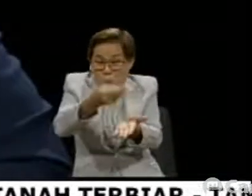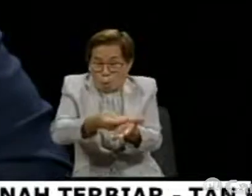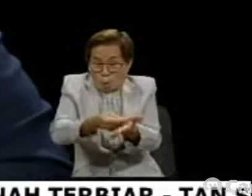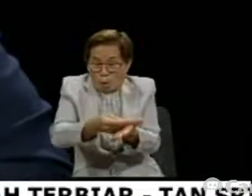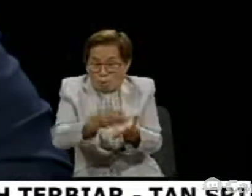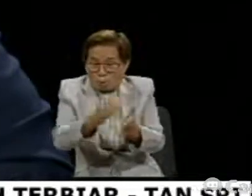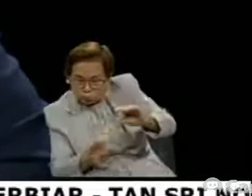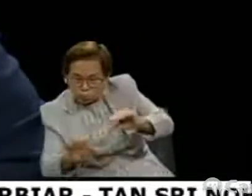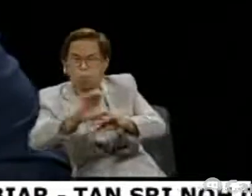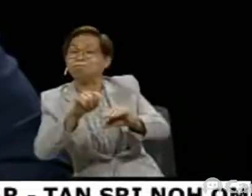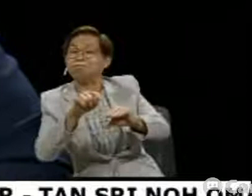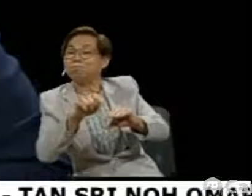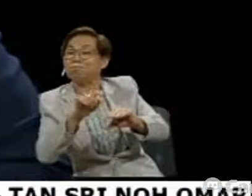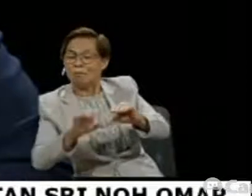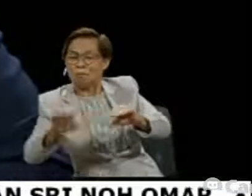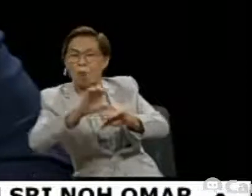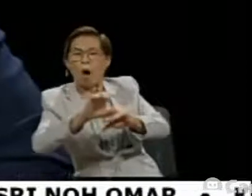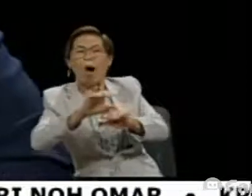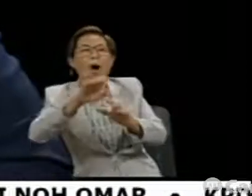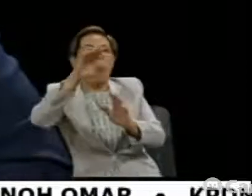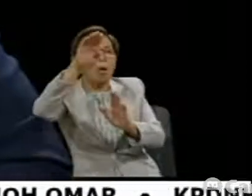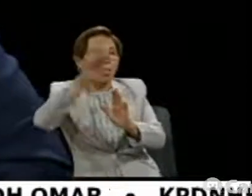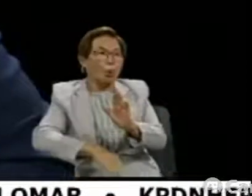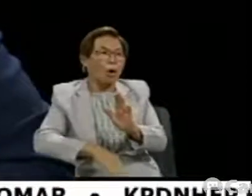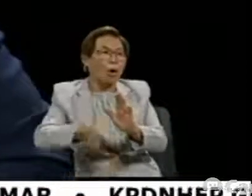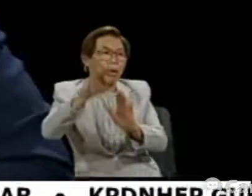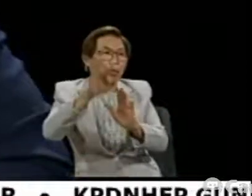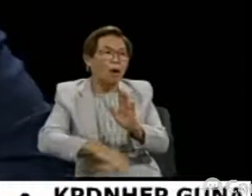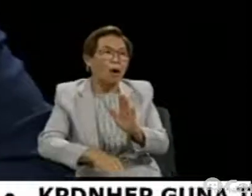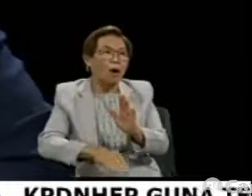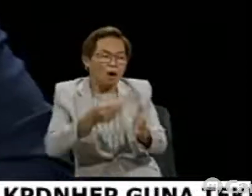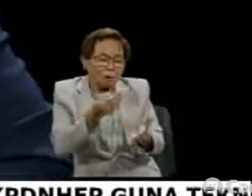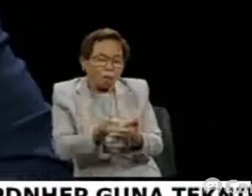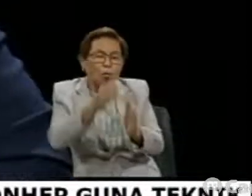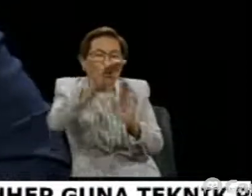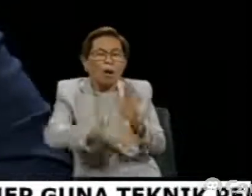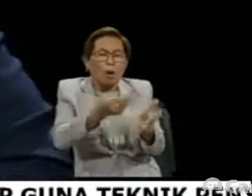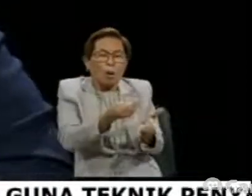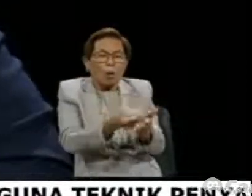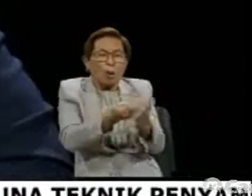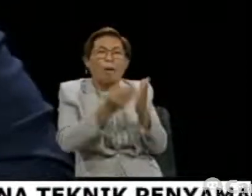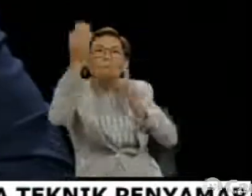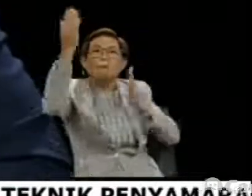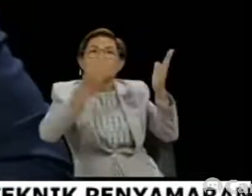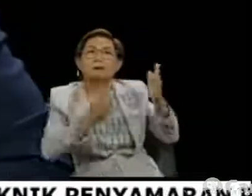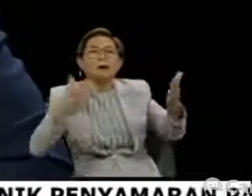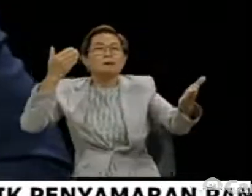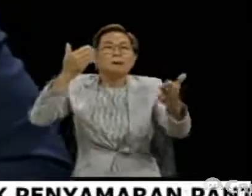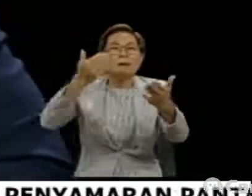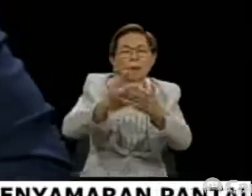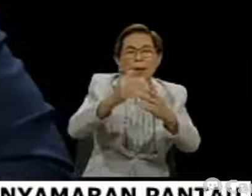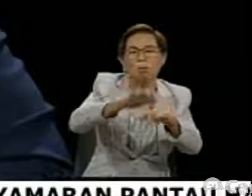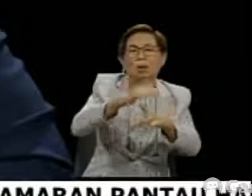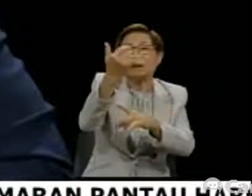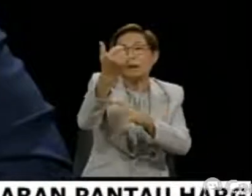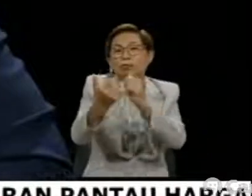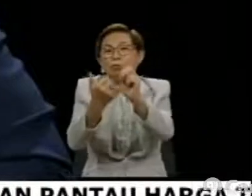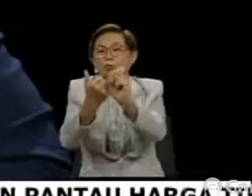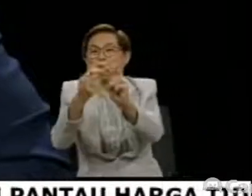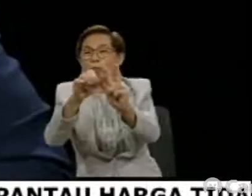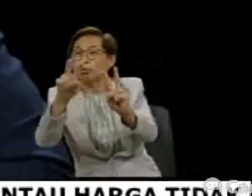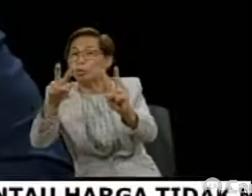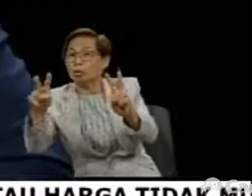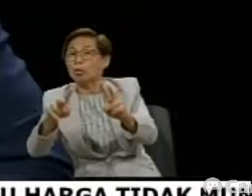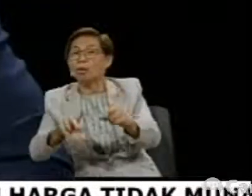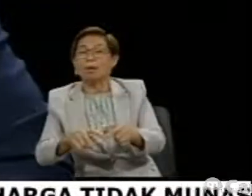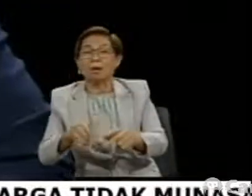mengagetkan mengurangkan ruangan fiskal hanya kita sehingga akhirnya jun-ha 2020 kalau